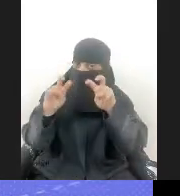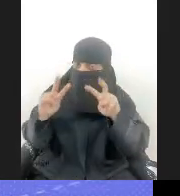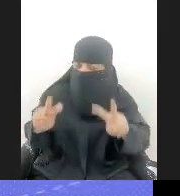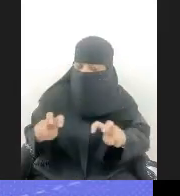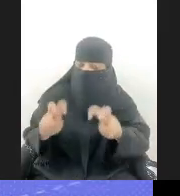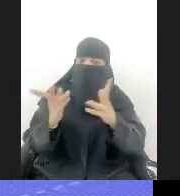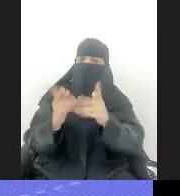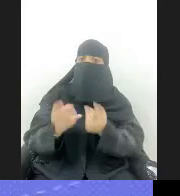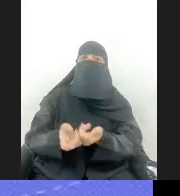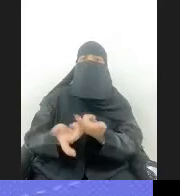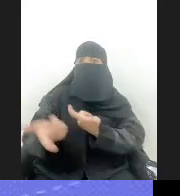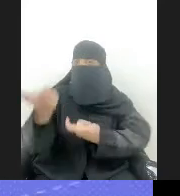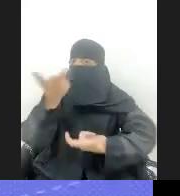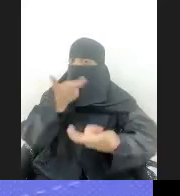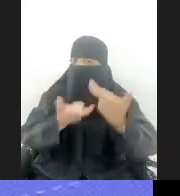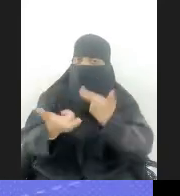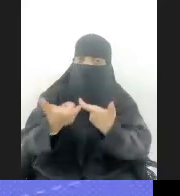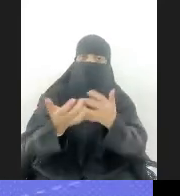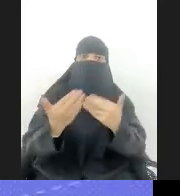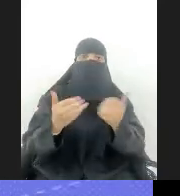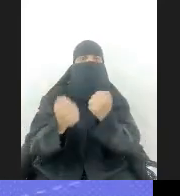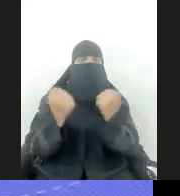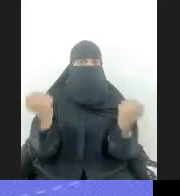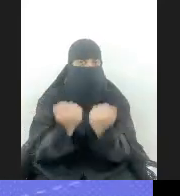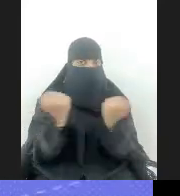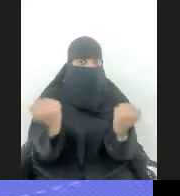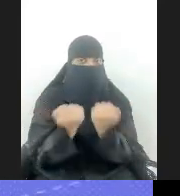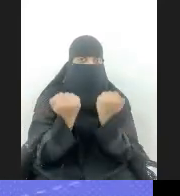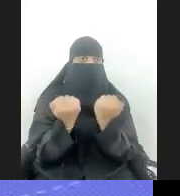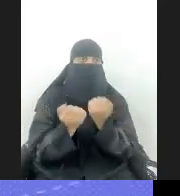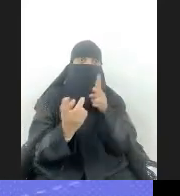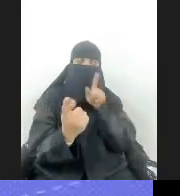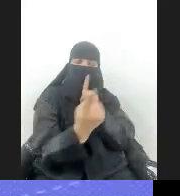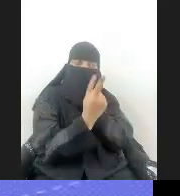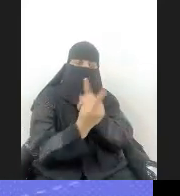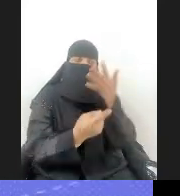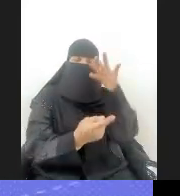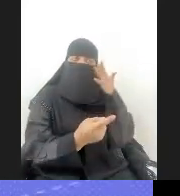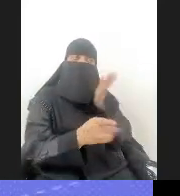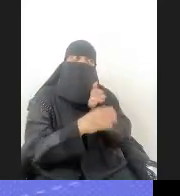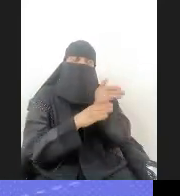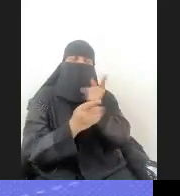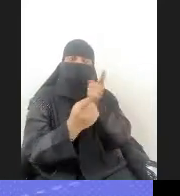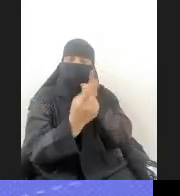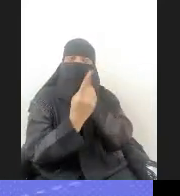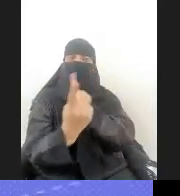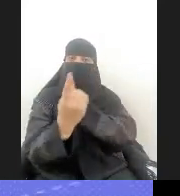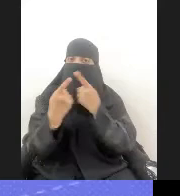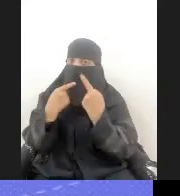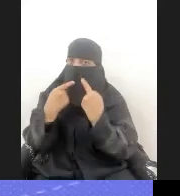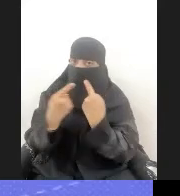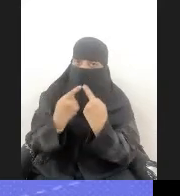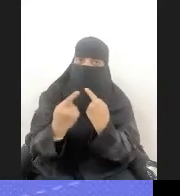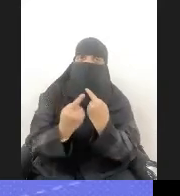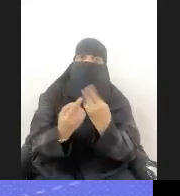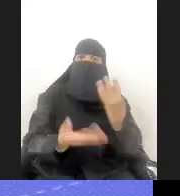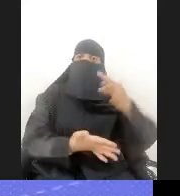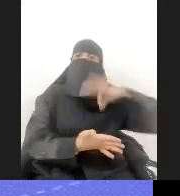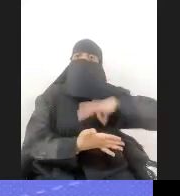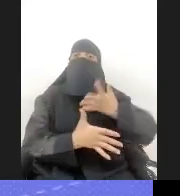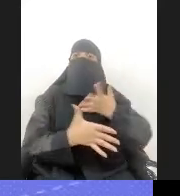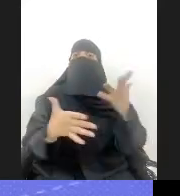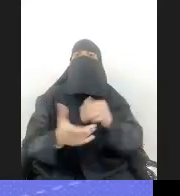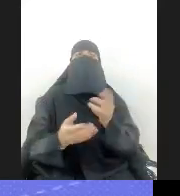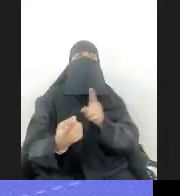الاطلاع، من أخذ الدورات، الالتقاء بالخبراء، بالمختصين، كذلك الجهات المعنية من مؤسسات